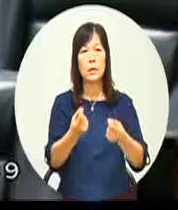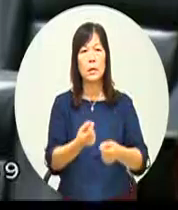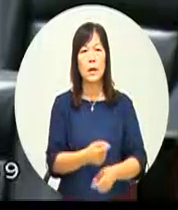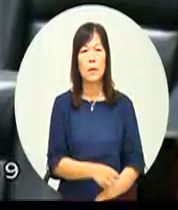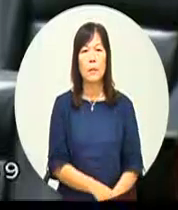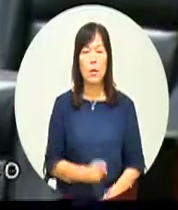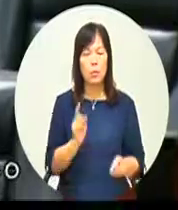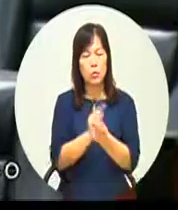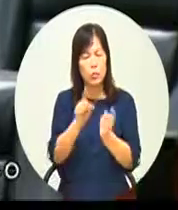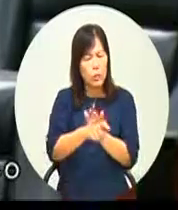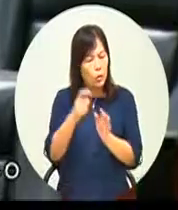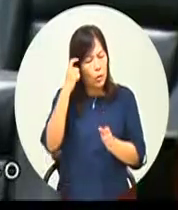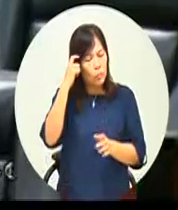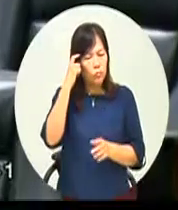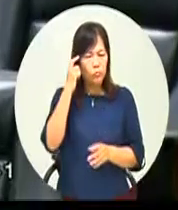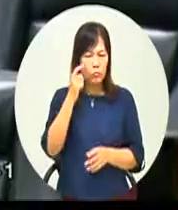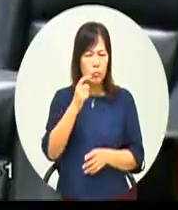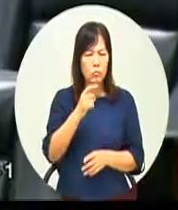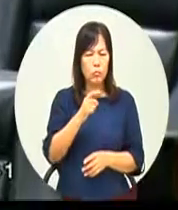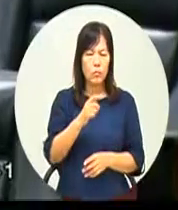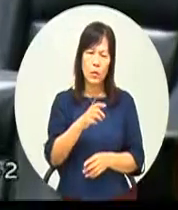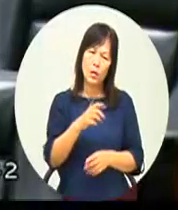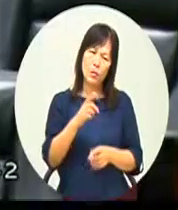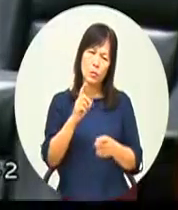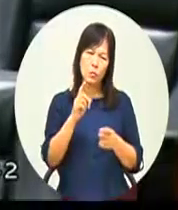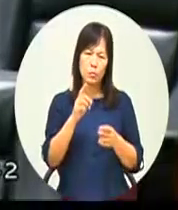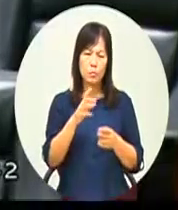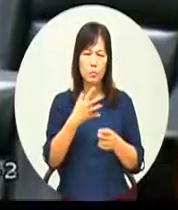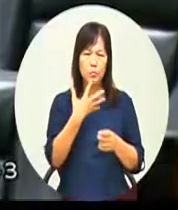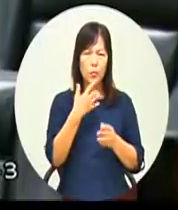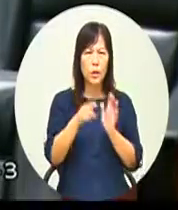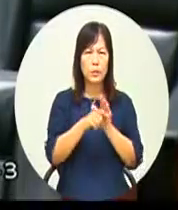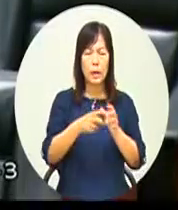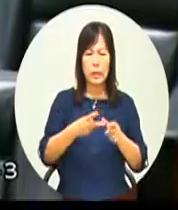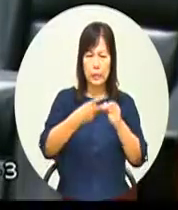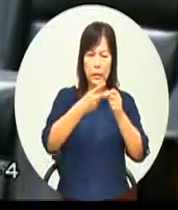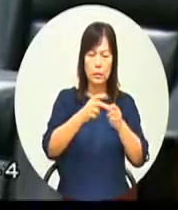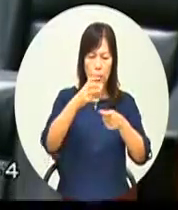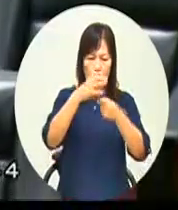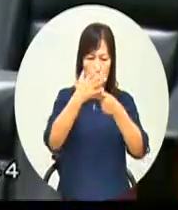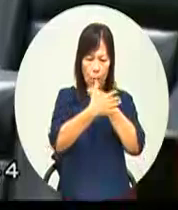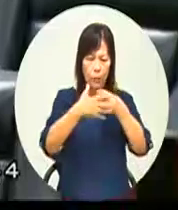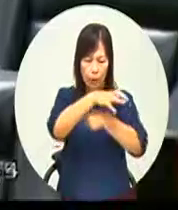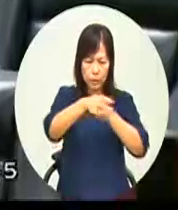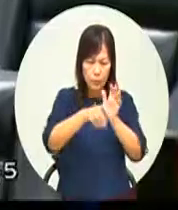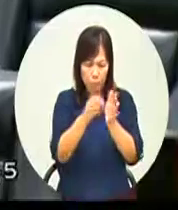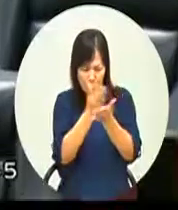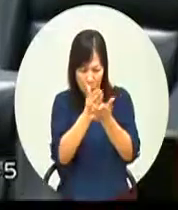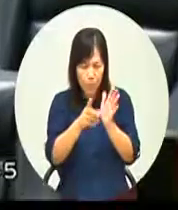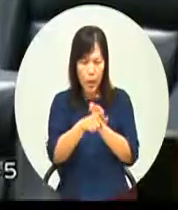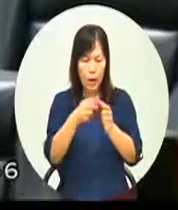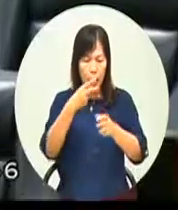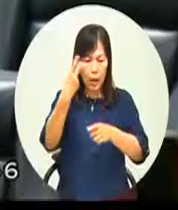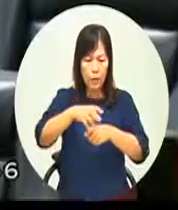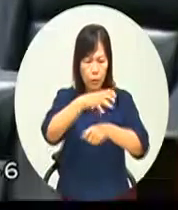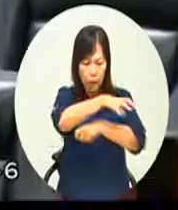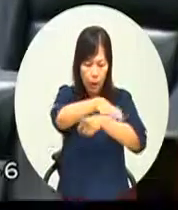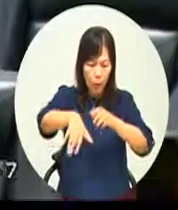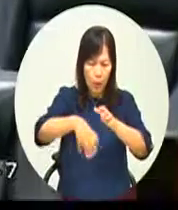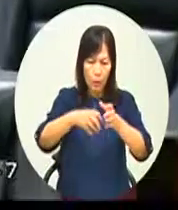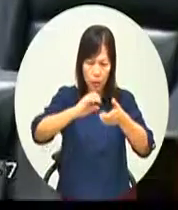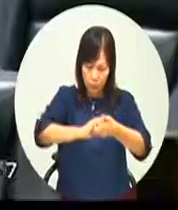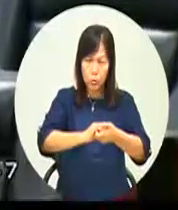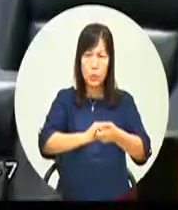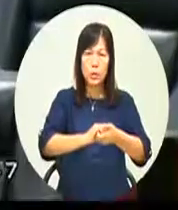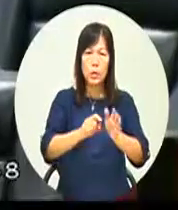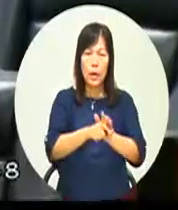是乐观的看待这件事情？是，其实我们二阶环评都还在走，而且都还在范围的界定而已。那在开